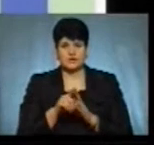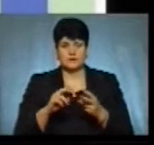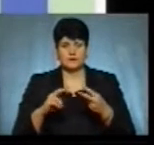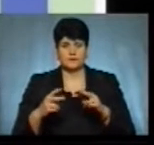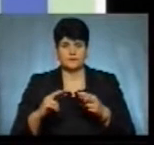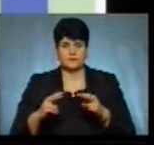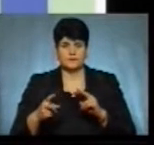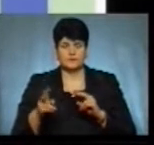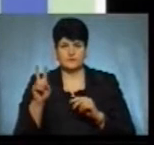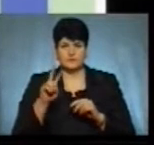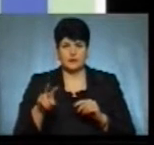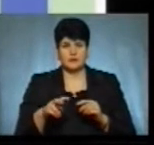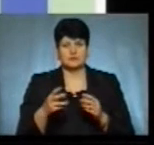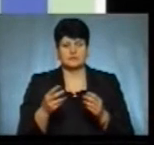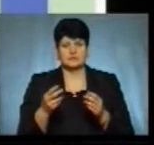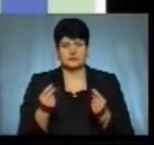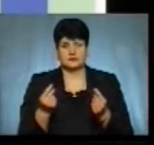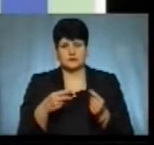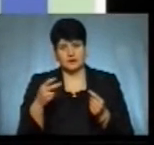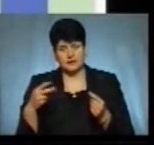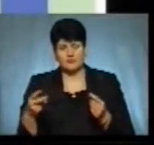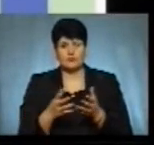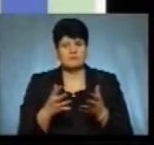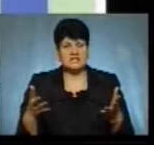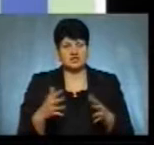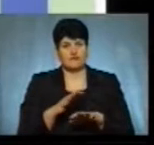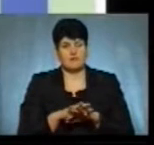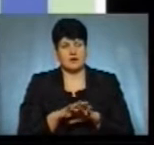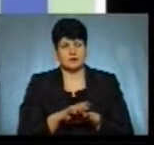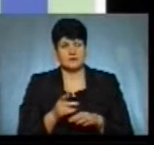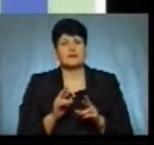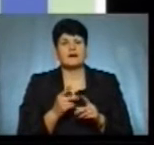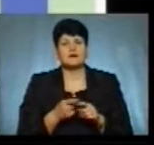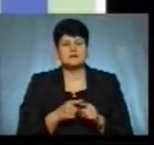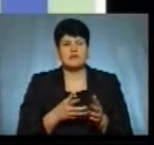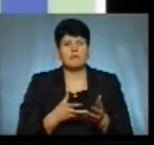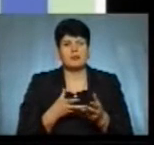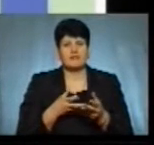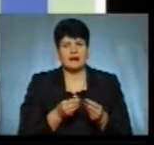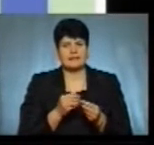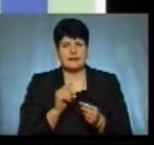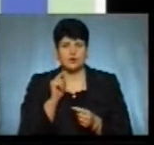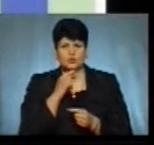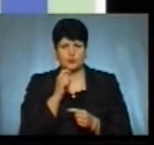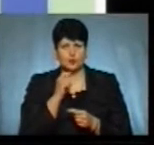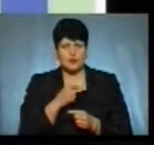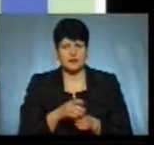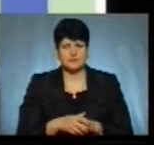в небанківських фінансових установах більше, ніж у банках. От розкажіть, як це впливає на економіку України?